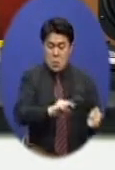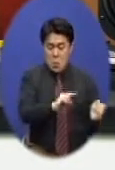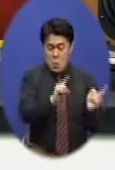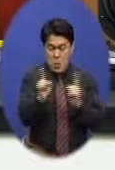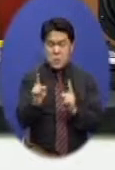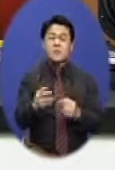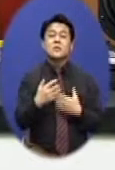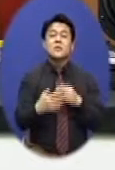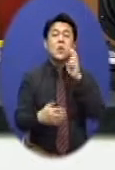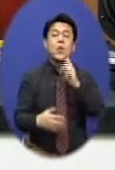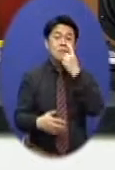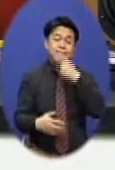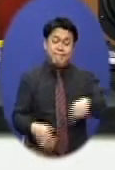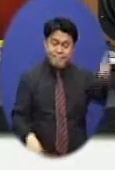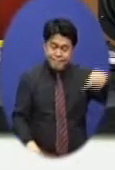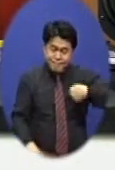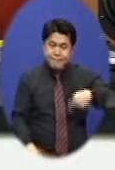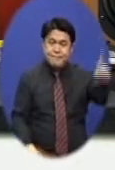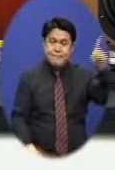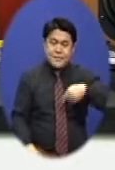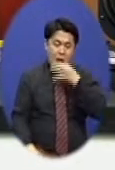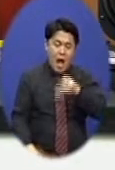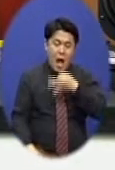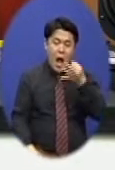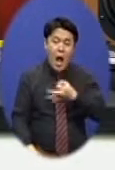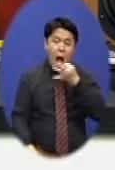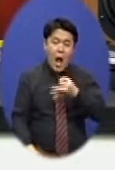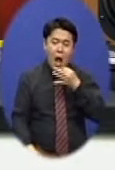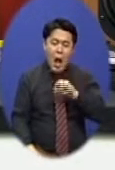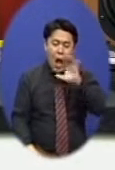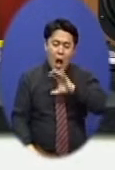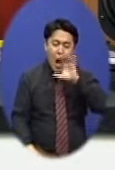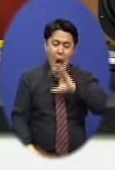예. 노래교실 다니면서 발음 연습 많이 해가지고.